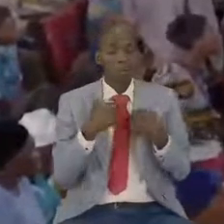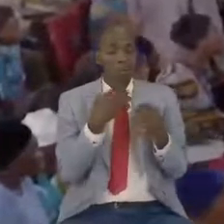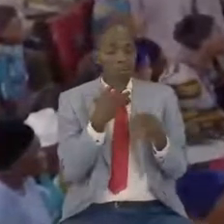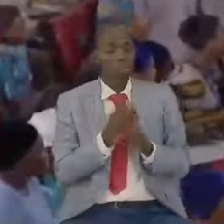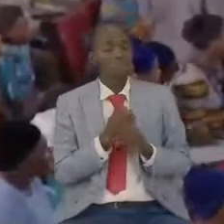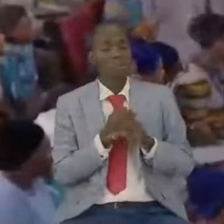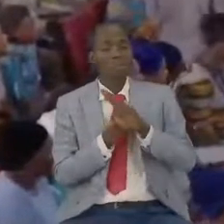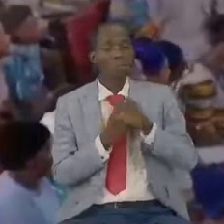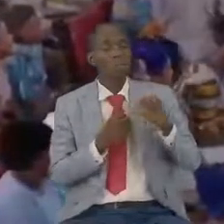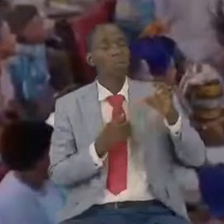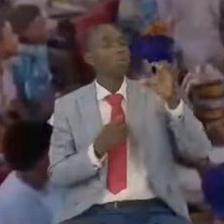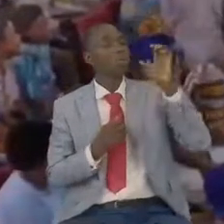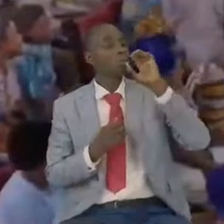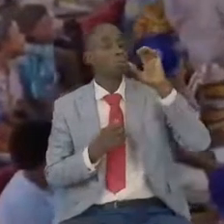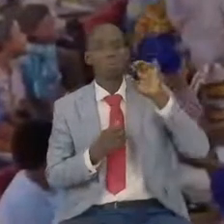enivrante.